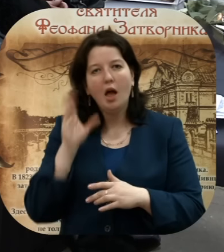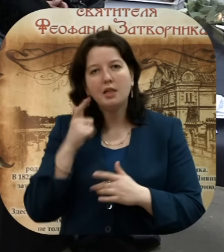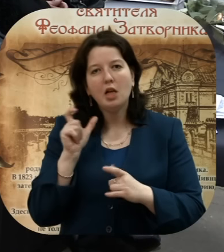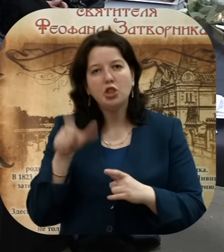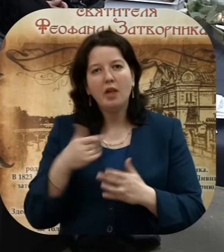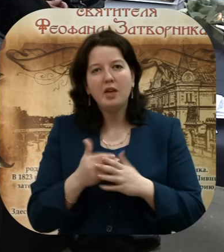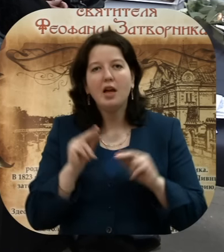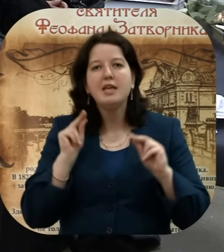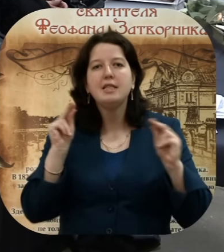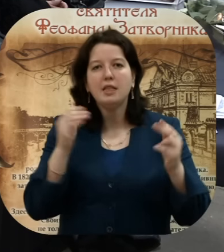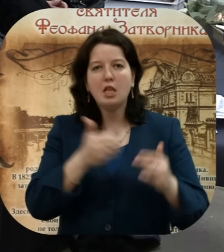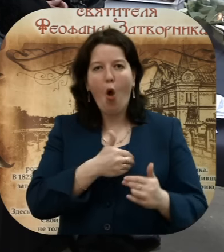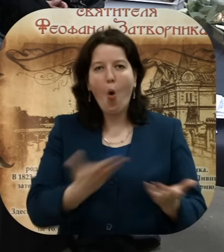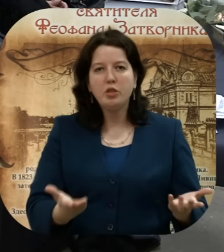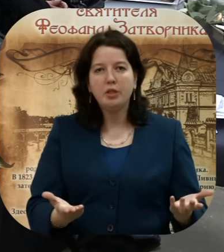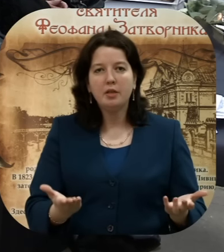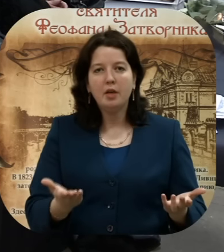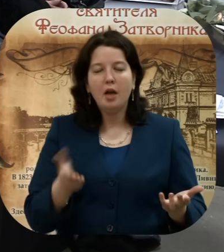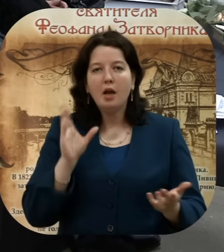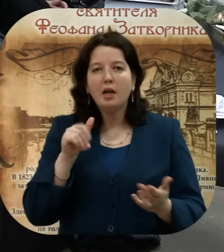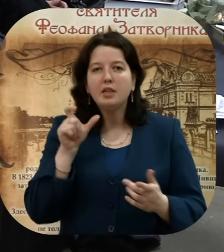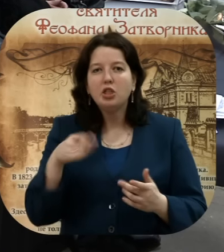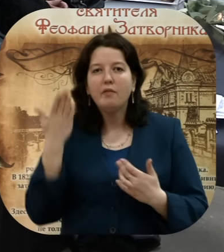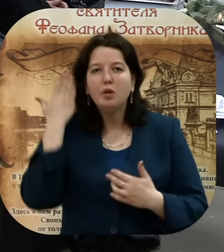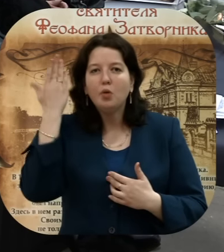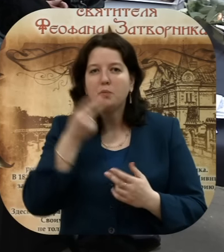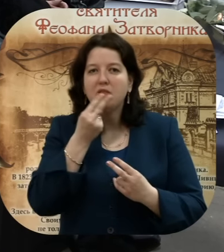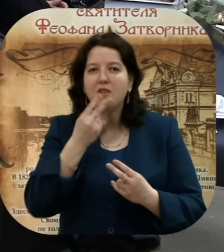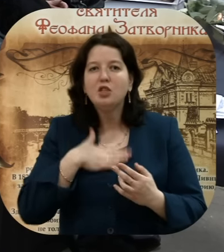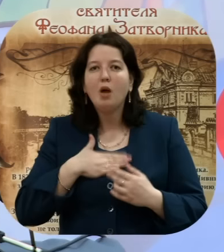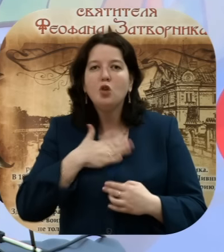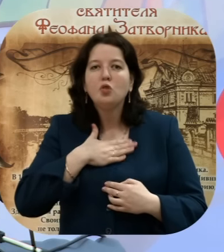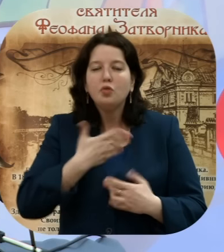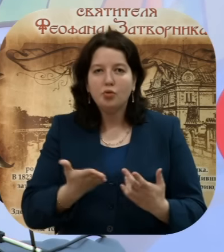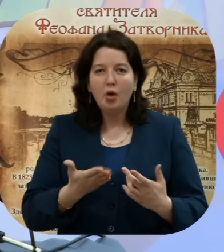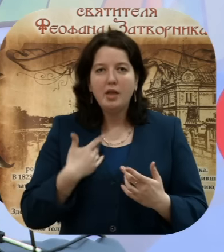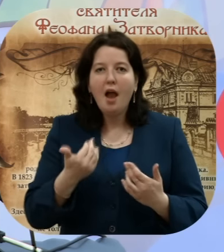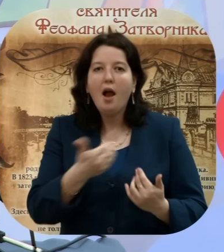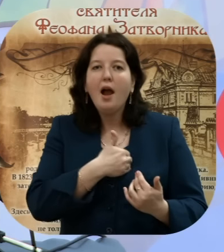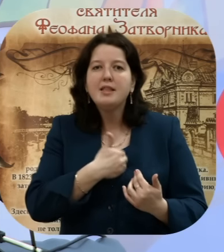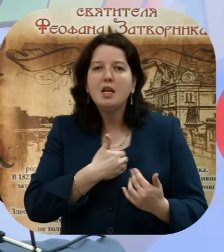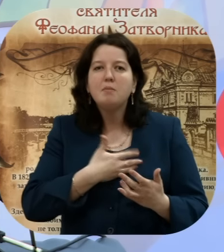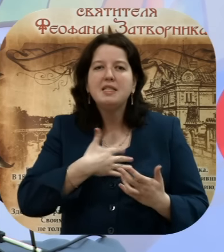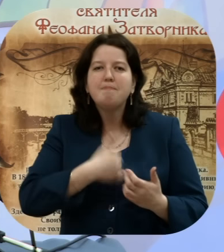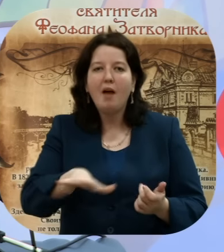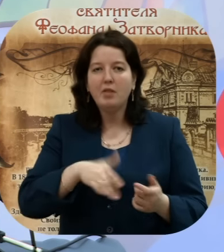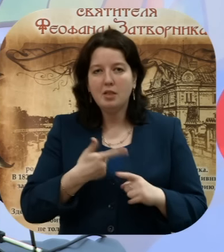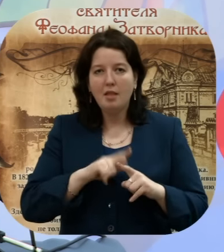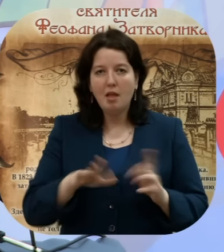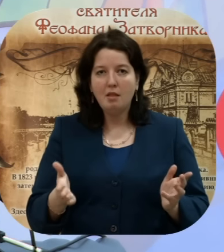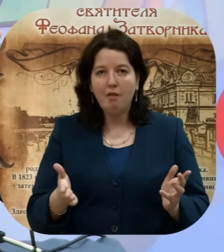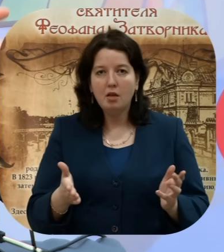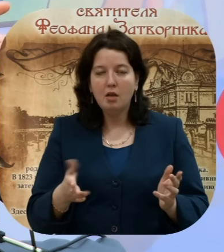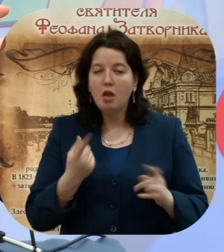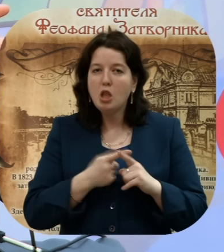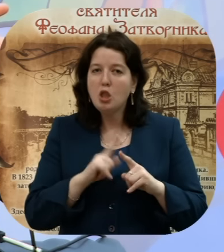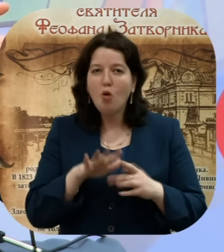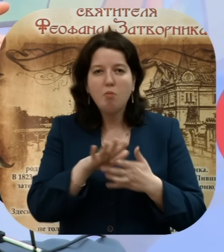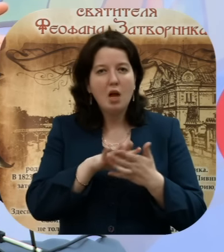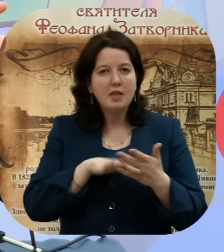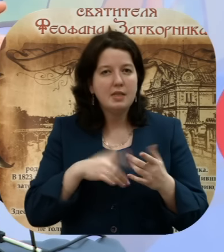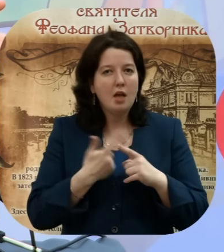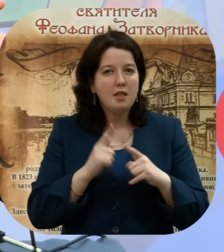я искренне хочу, Господи, ты видишь мою душу, я хотел бы избавиться от этого, но, прости